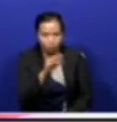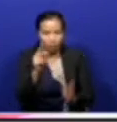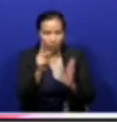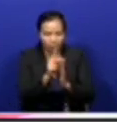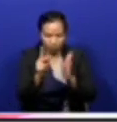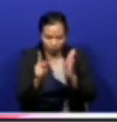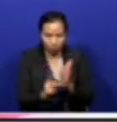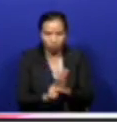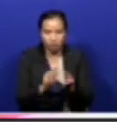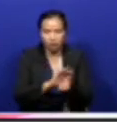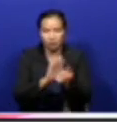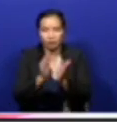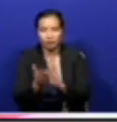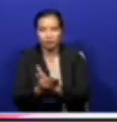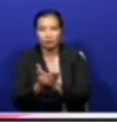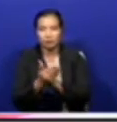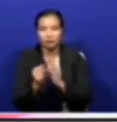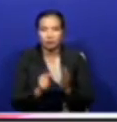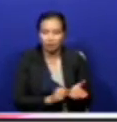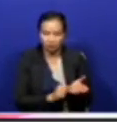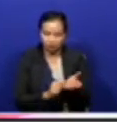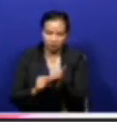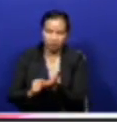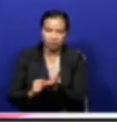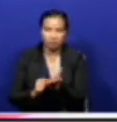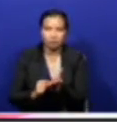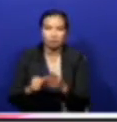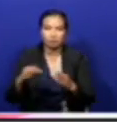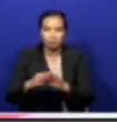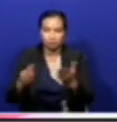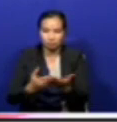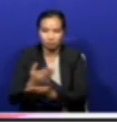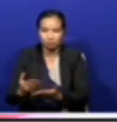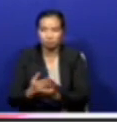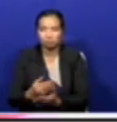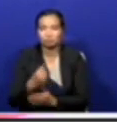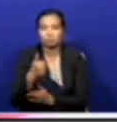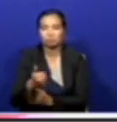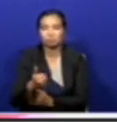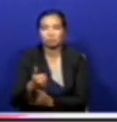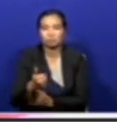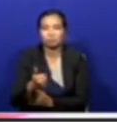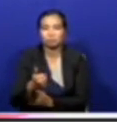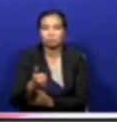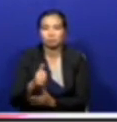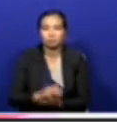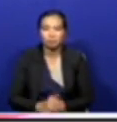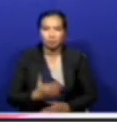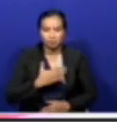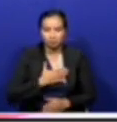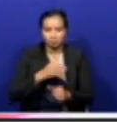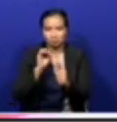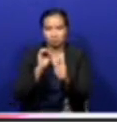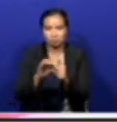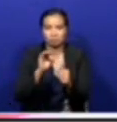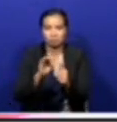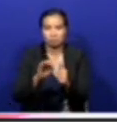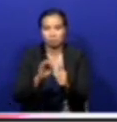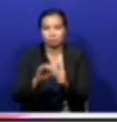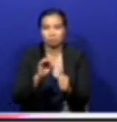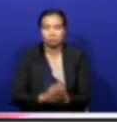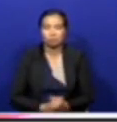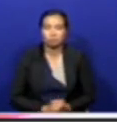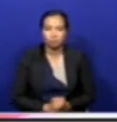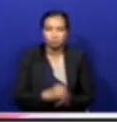ศก็สามารถนำสู่ในการพิจารณาได้เลยผมเลยเสนออย่างนี้ครับโดยเฉพ